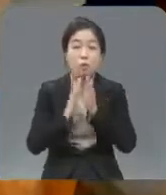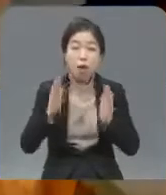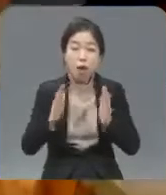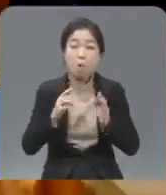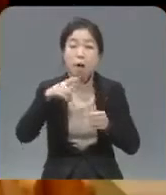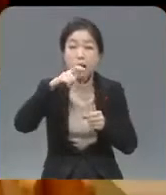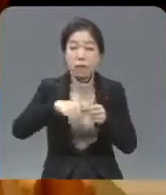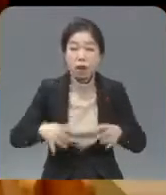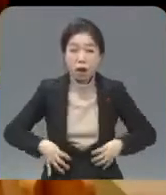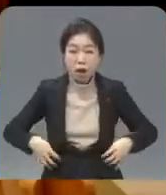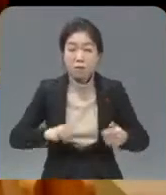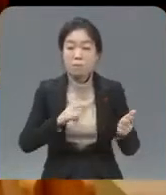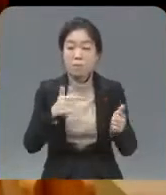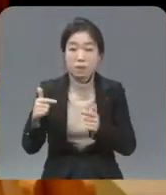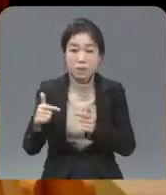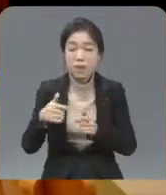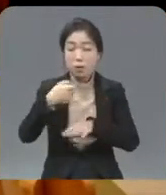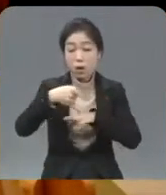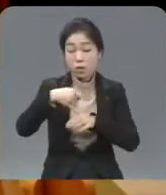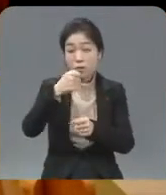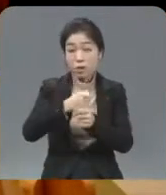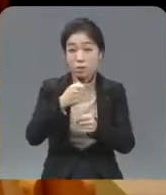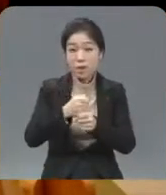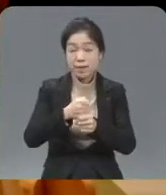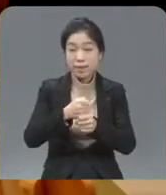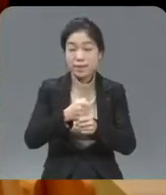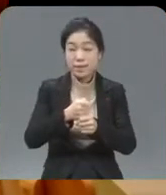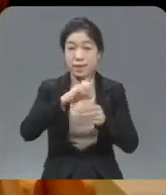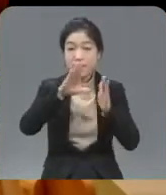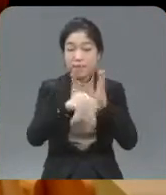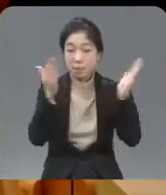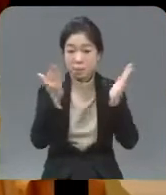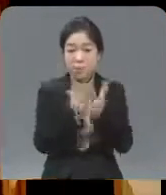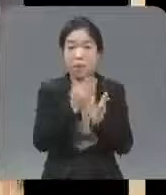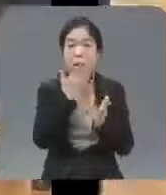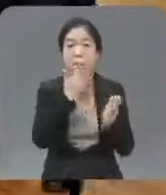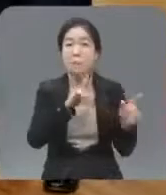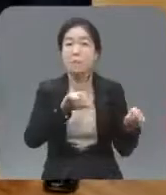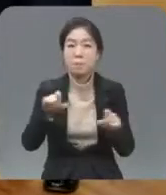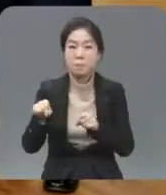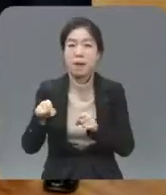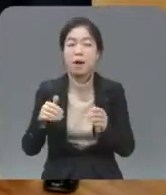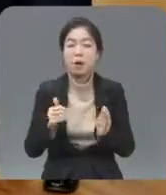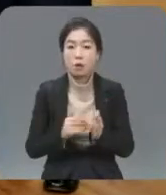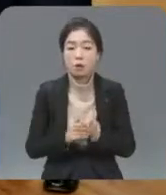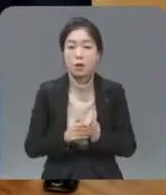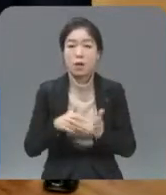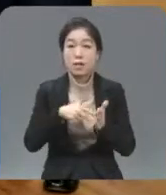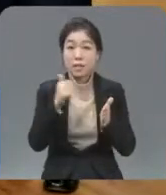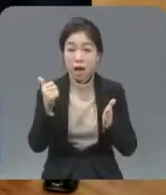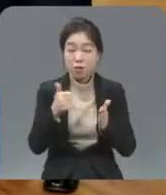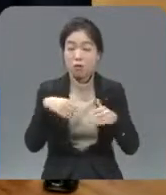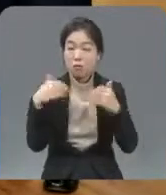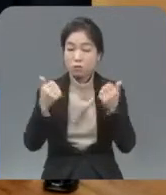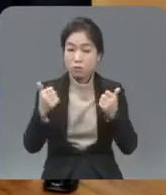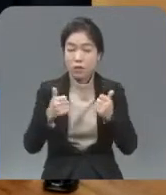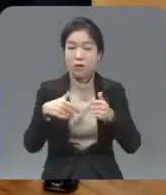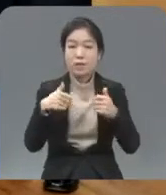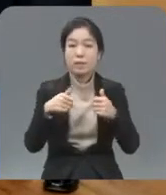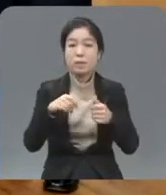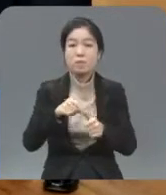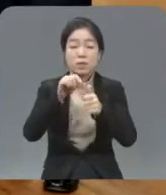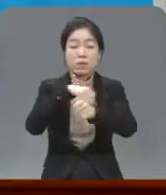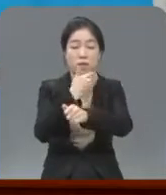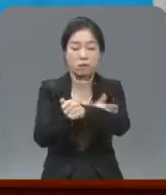떡갈비와 김국 등 완도에서 생산되는 제철 식재료를 활용한 식단입니다. 장흥군과 장흥군의회는 의회